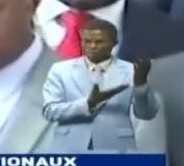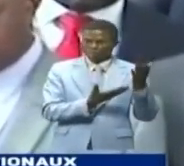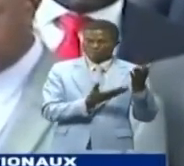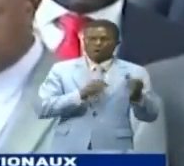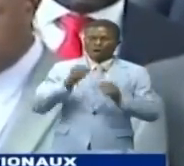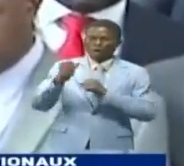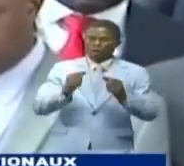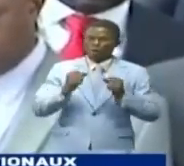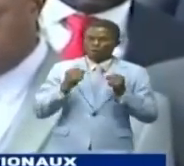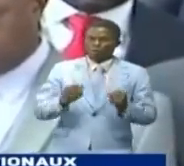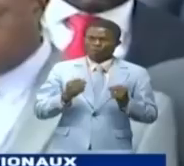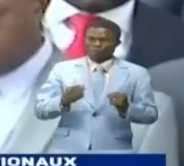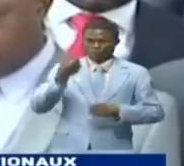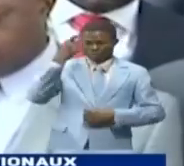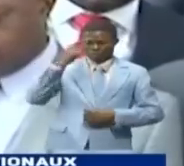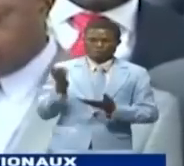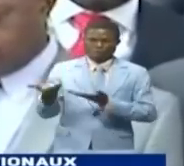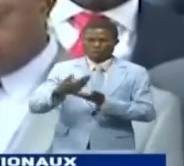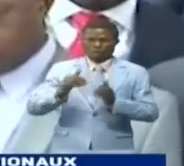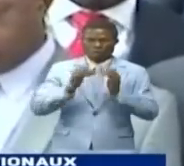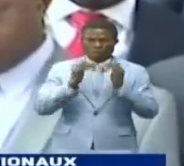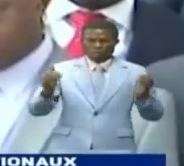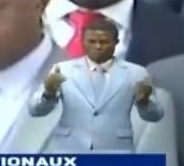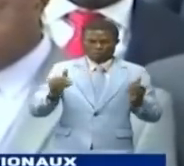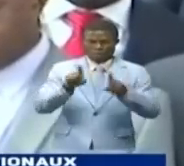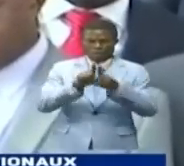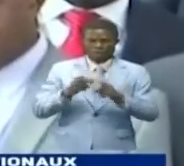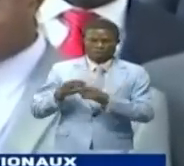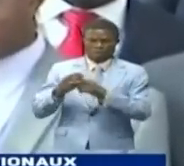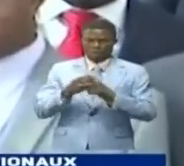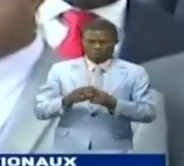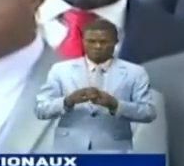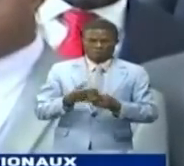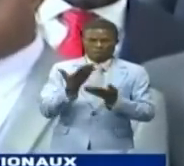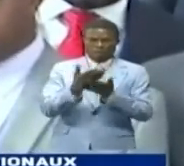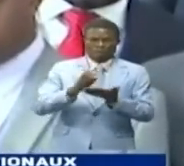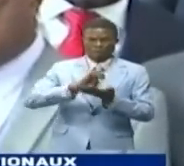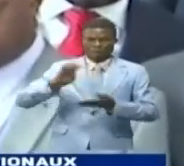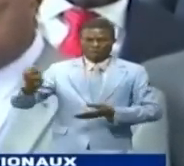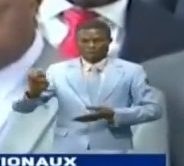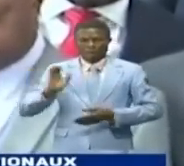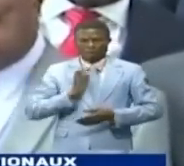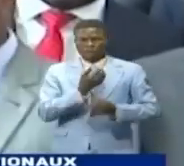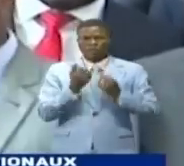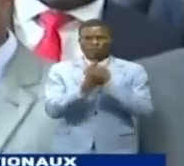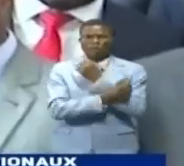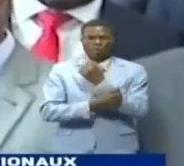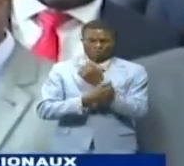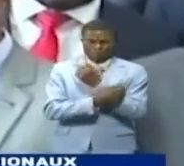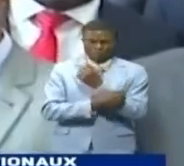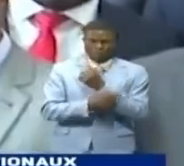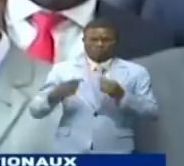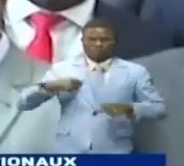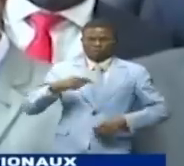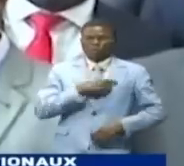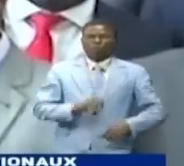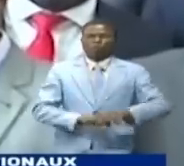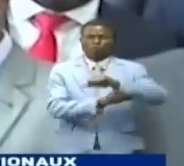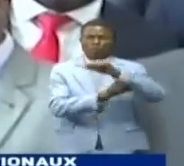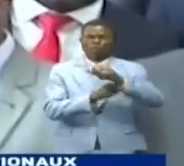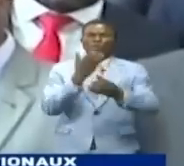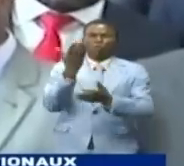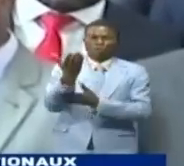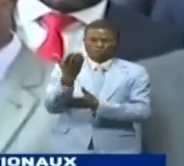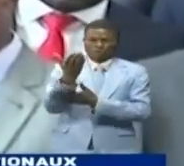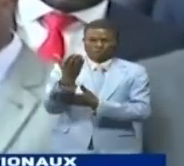combat pour le retour de la paix et de la sécurité à l'est de notre pays. Soutenons la